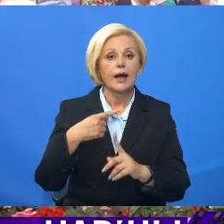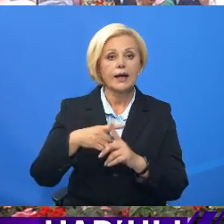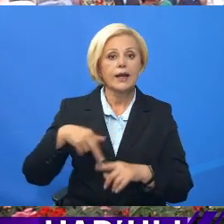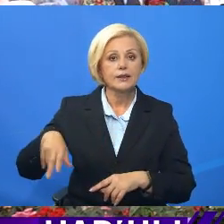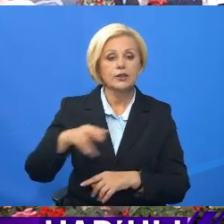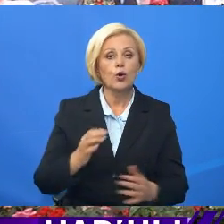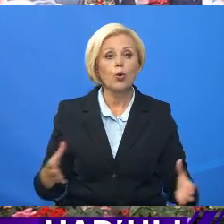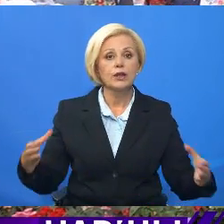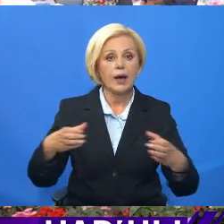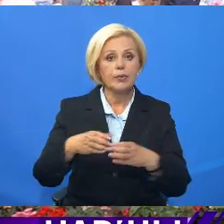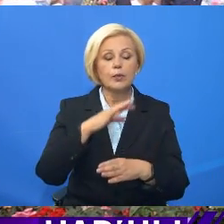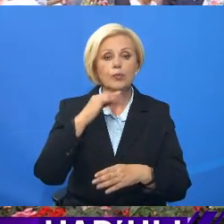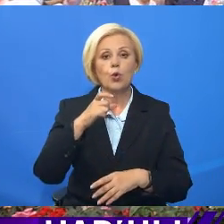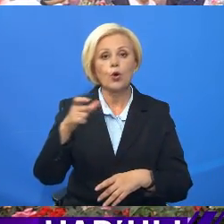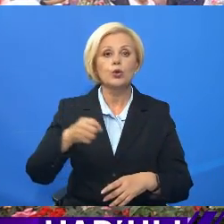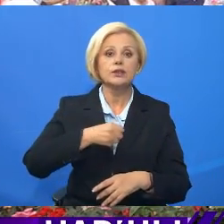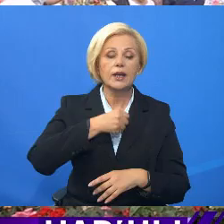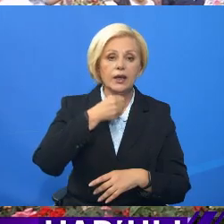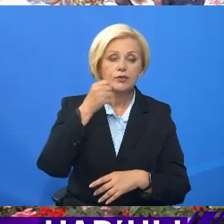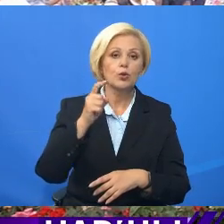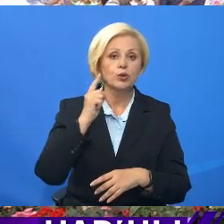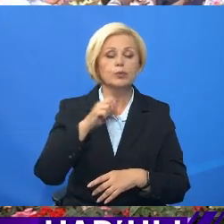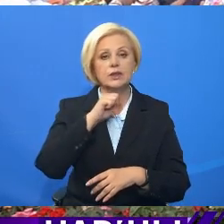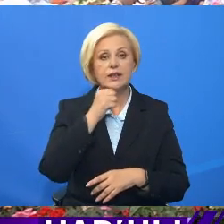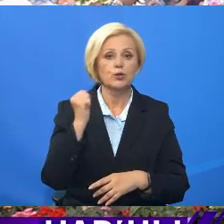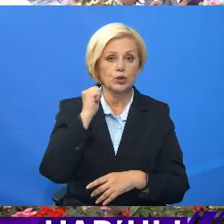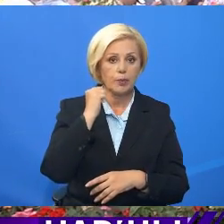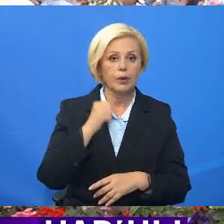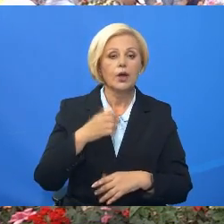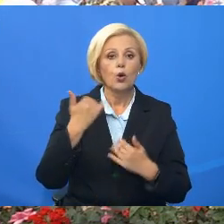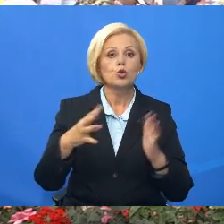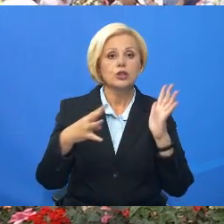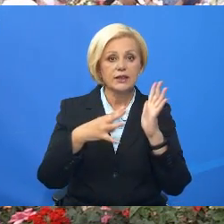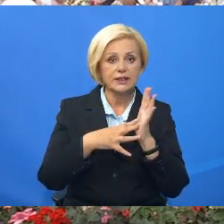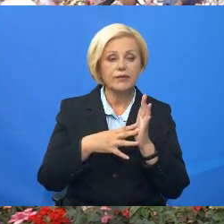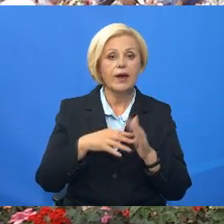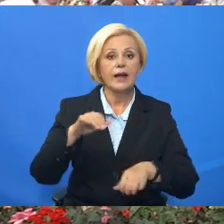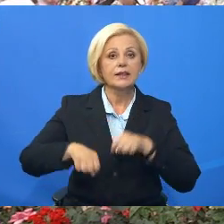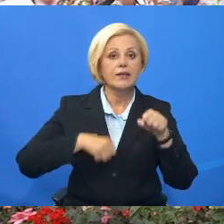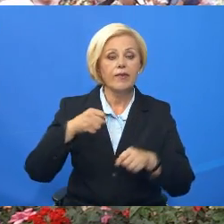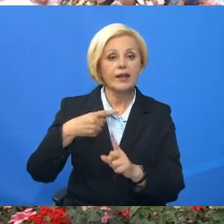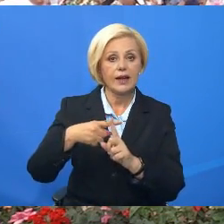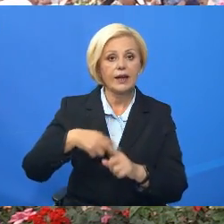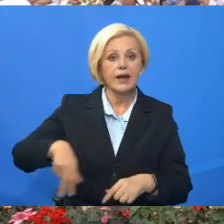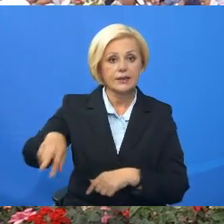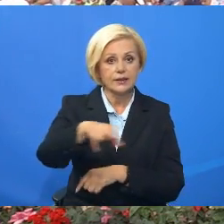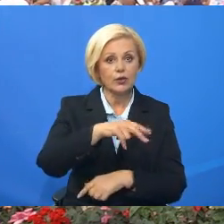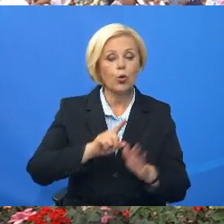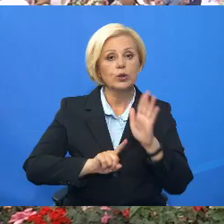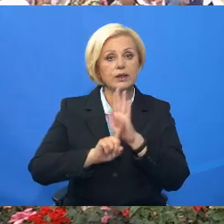многіх людзей, і маладых, і зрослых, і дзедушак, і з бабушак. Уже 9-ты велахрэсны ход, у нас начинался